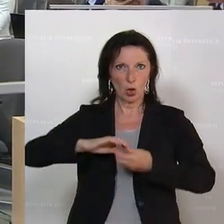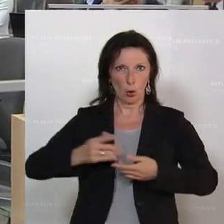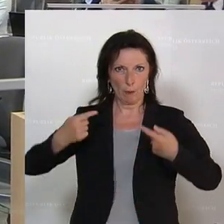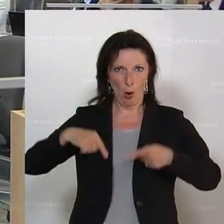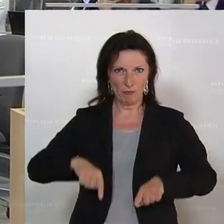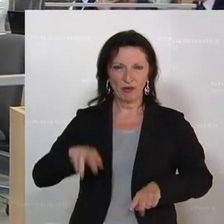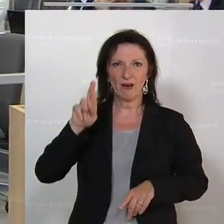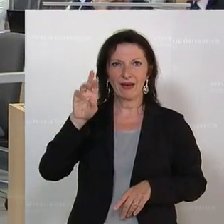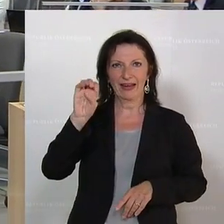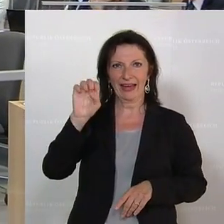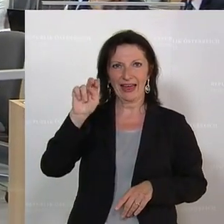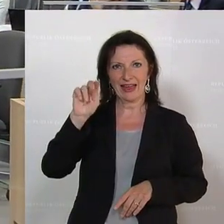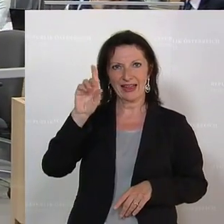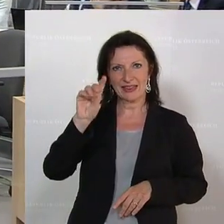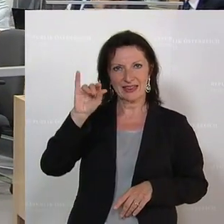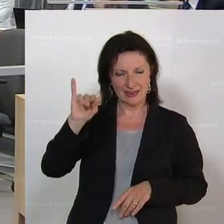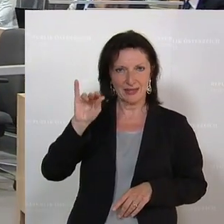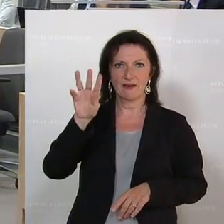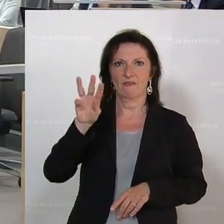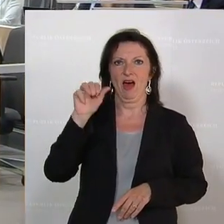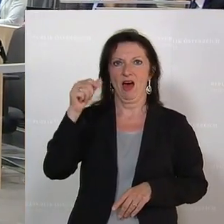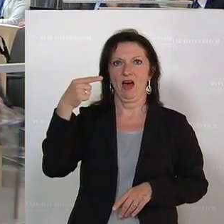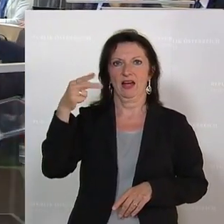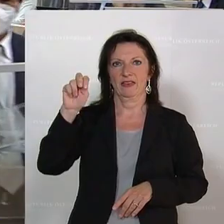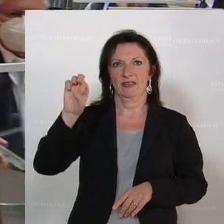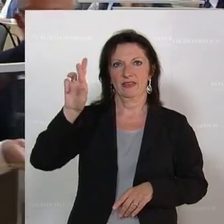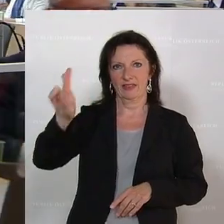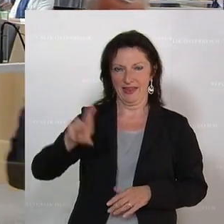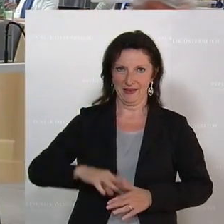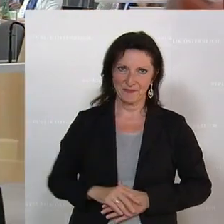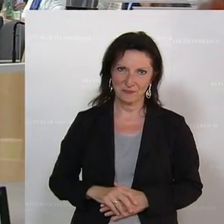die können Sie im Internet nachlesen. Die Anfrage der SPÖ ist dort zu sehen.